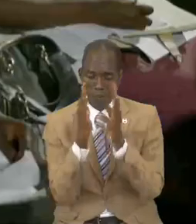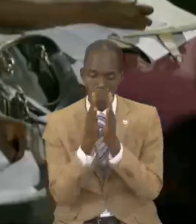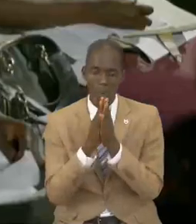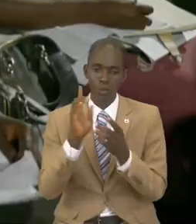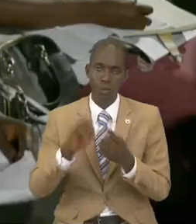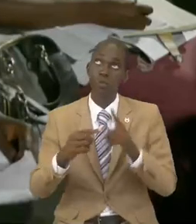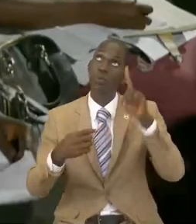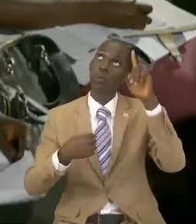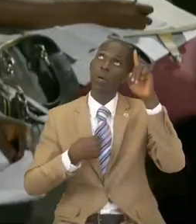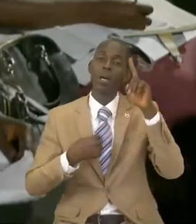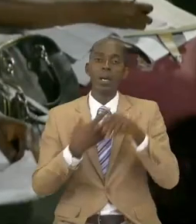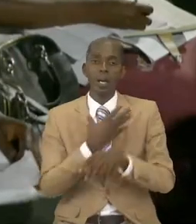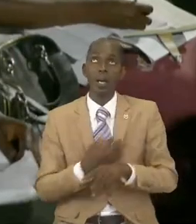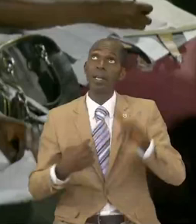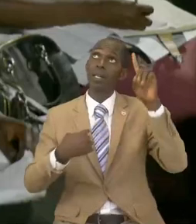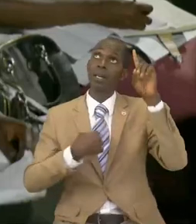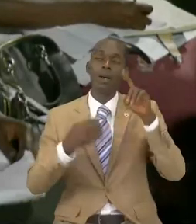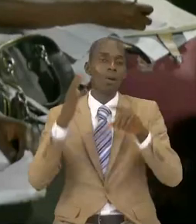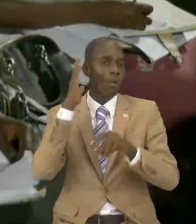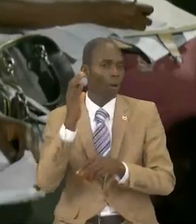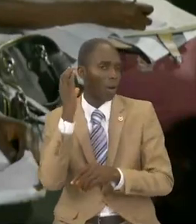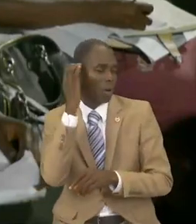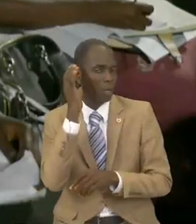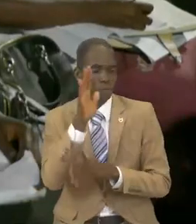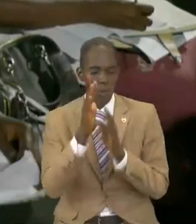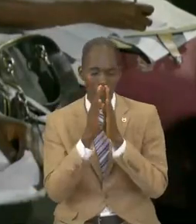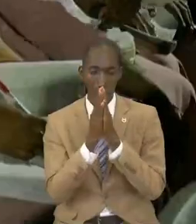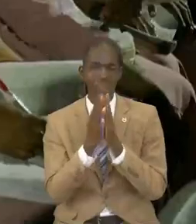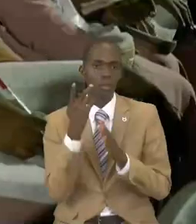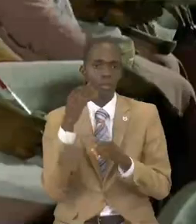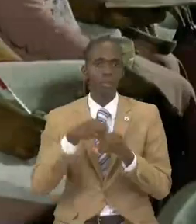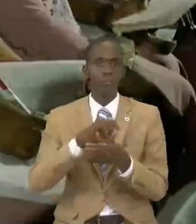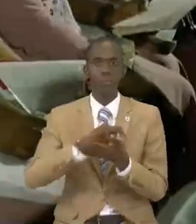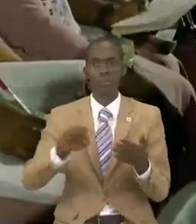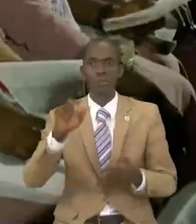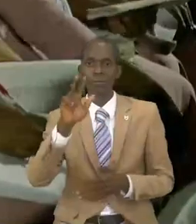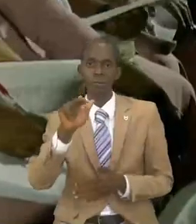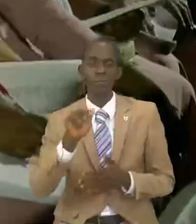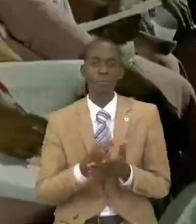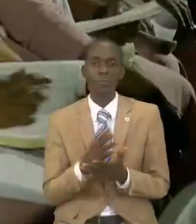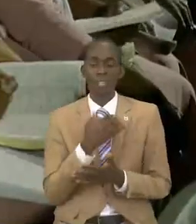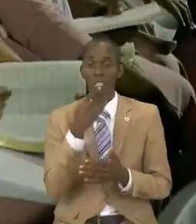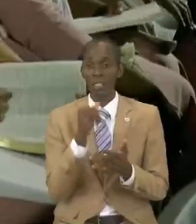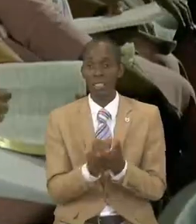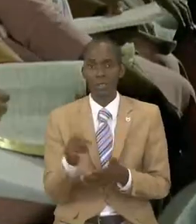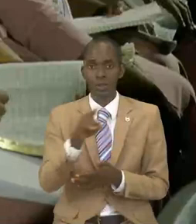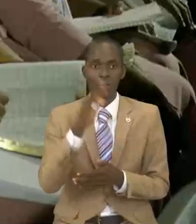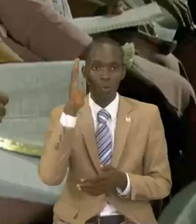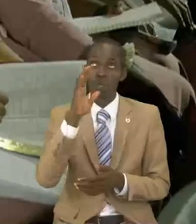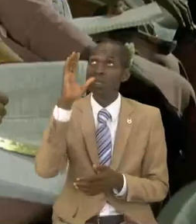à l'Éternel. Et moi, je vous exaucerai. Verset 13. Aidez, vous me chercherez.